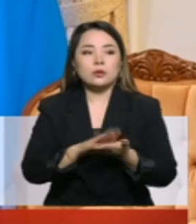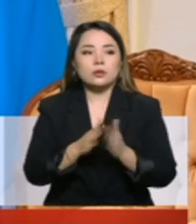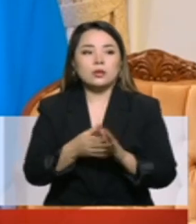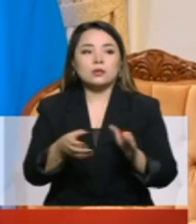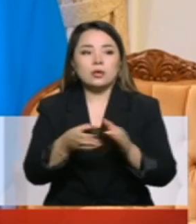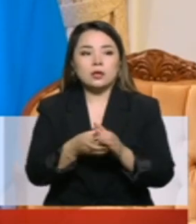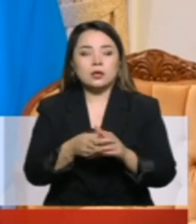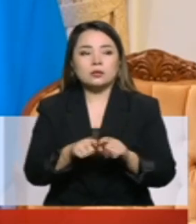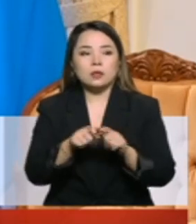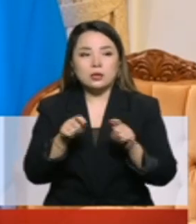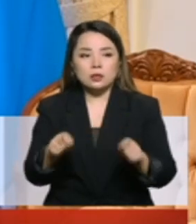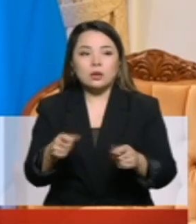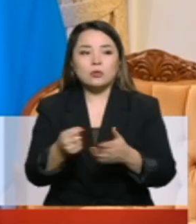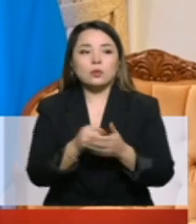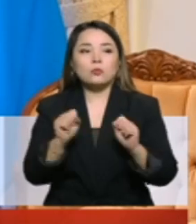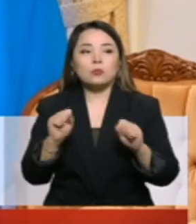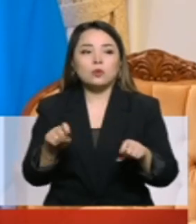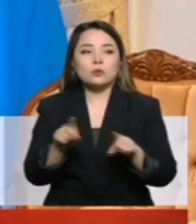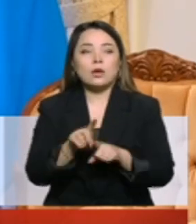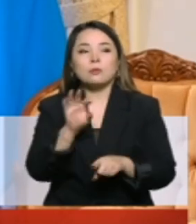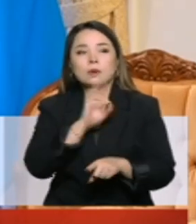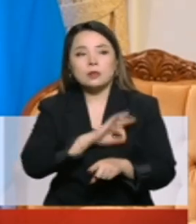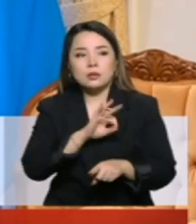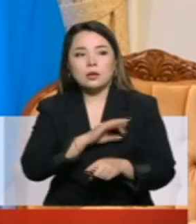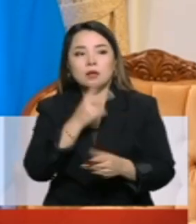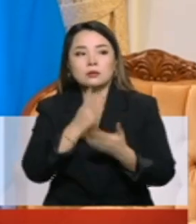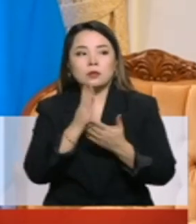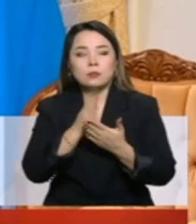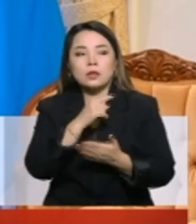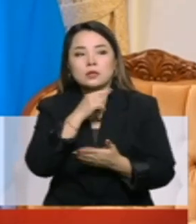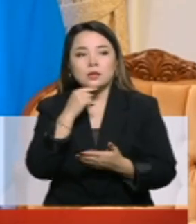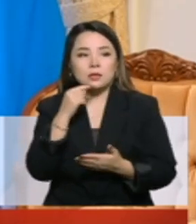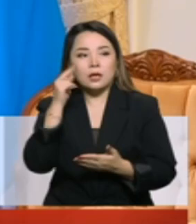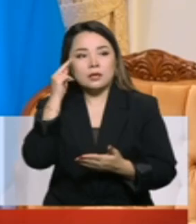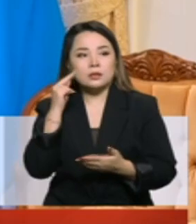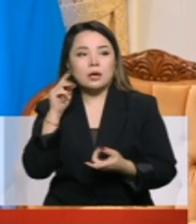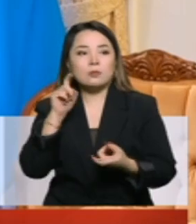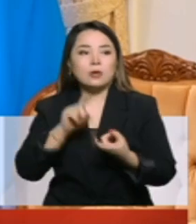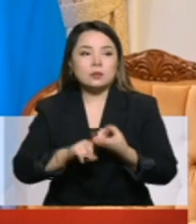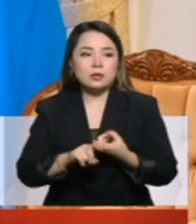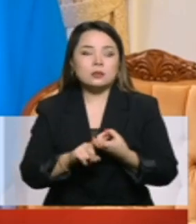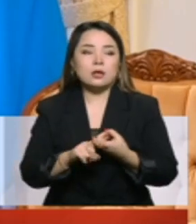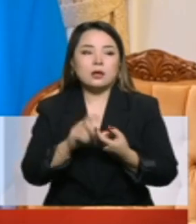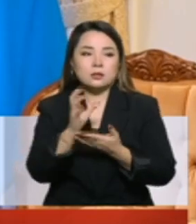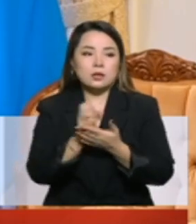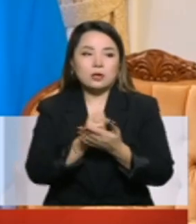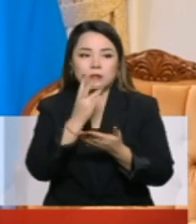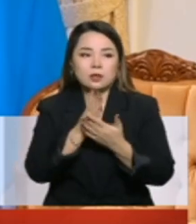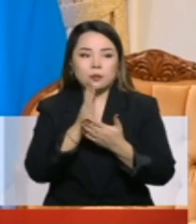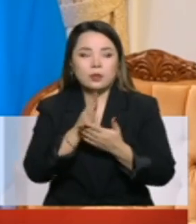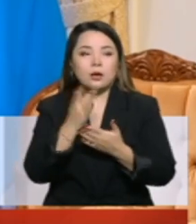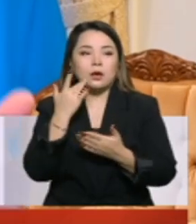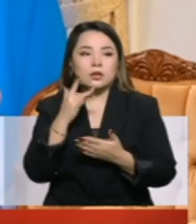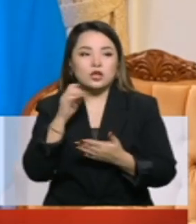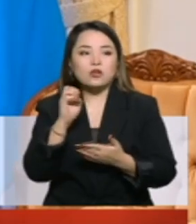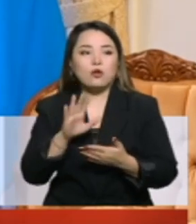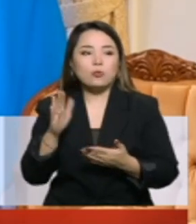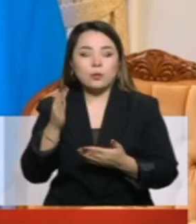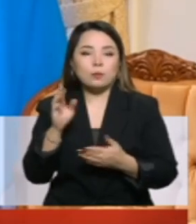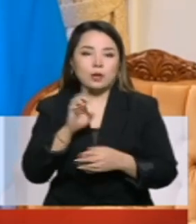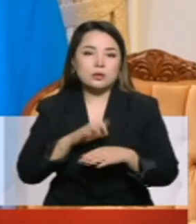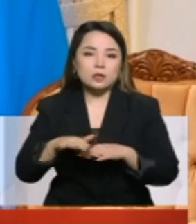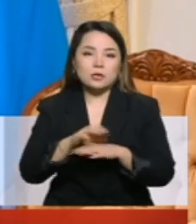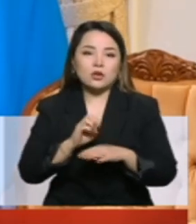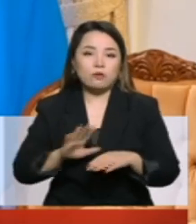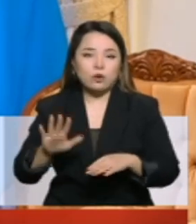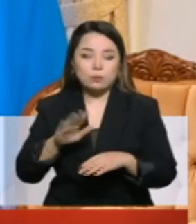еңсеріп қана қоймай, оны мүмкіндік ретінде пайдаланып келеді. Ресей және Қытаймен байланыстарын сақтай отырып, АқШ, Еуропа секілді батыс елдерімен